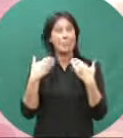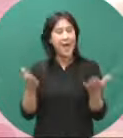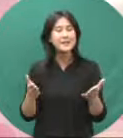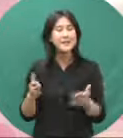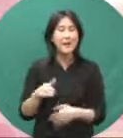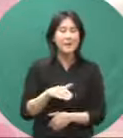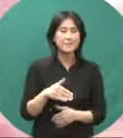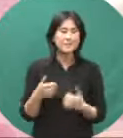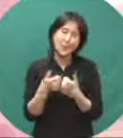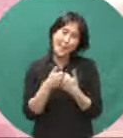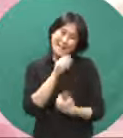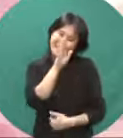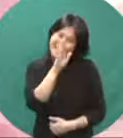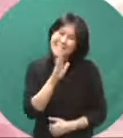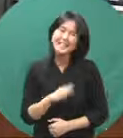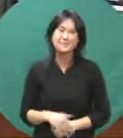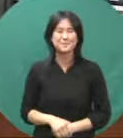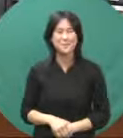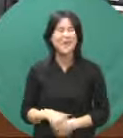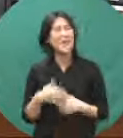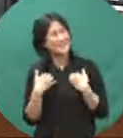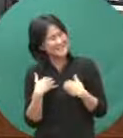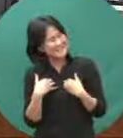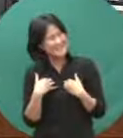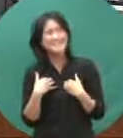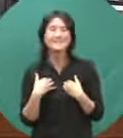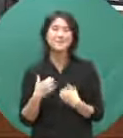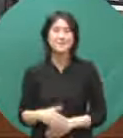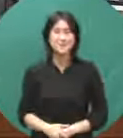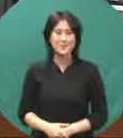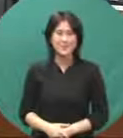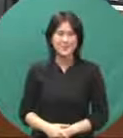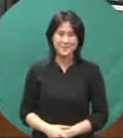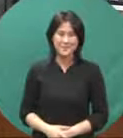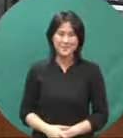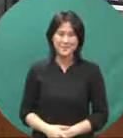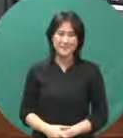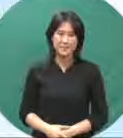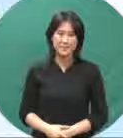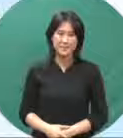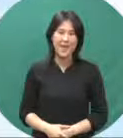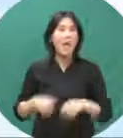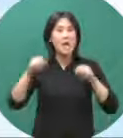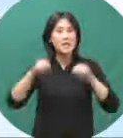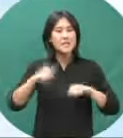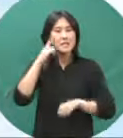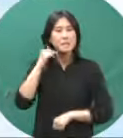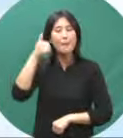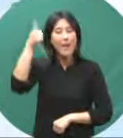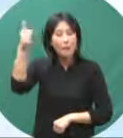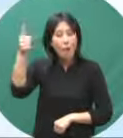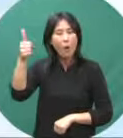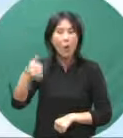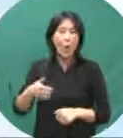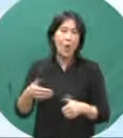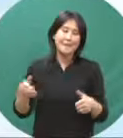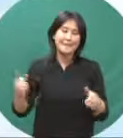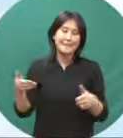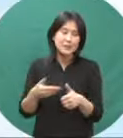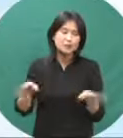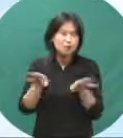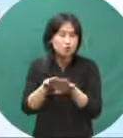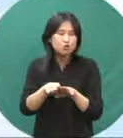ないで気軽に相談してください、 ね、それは嬉しいですね。そしてこんな支援も。 生き生きパパの育休